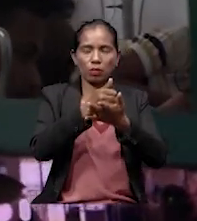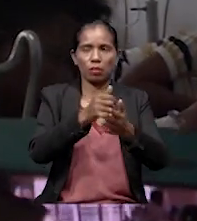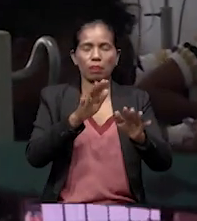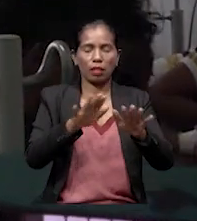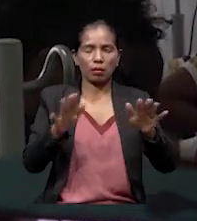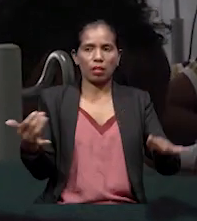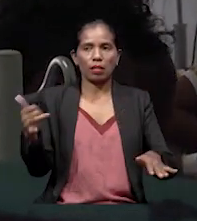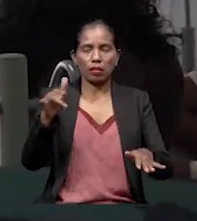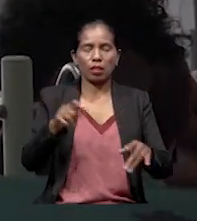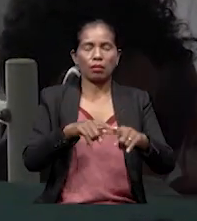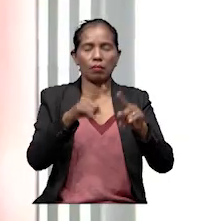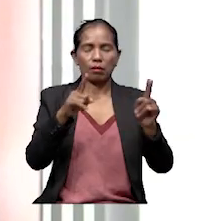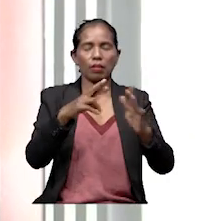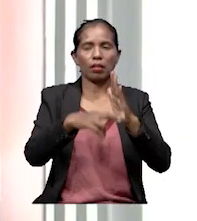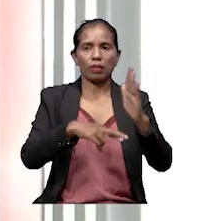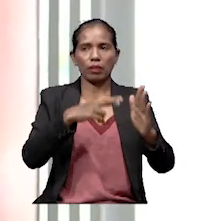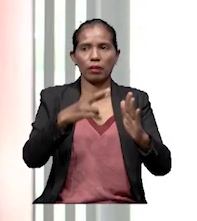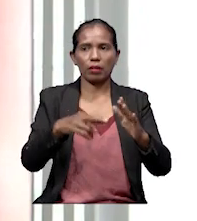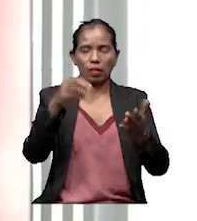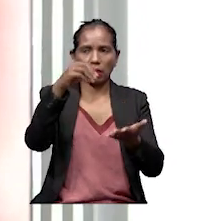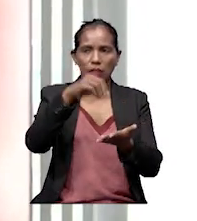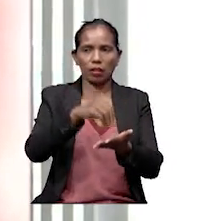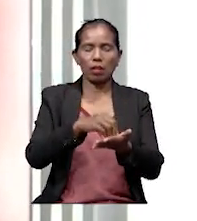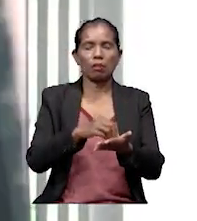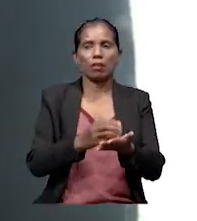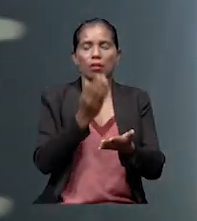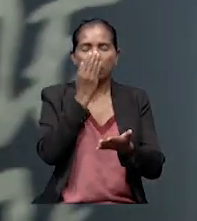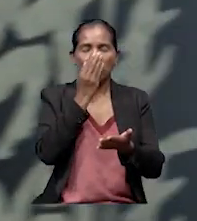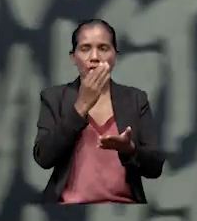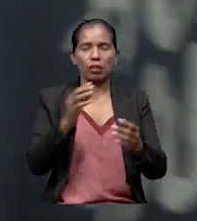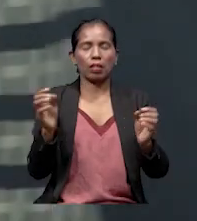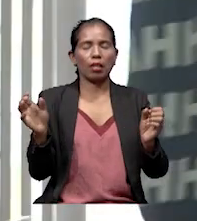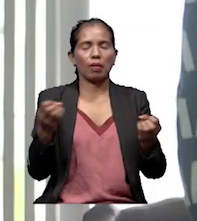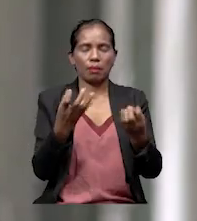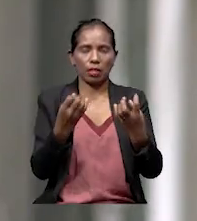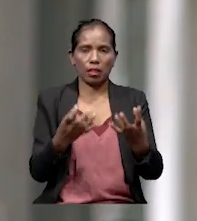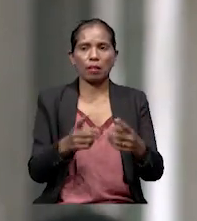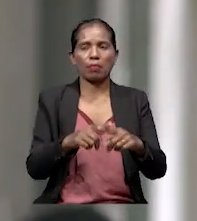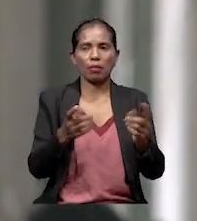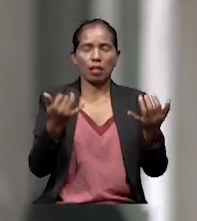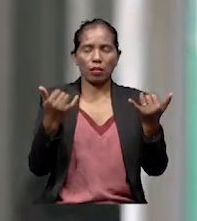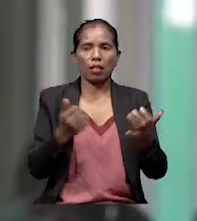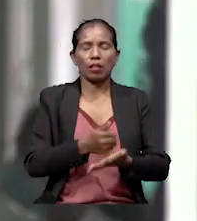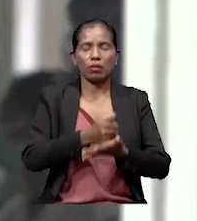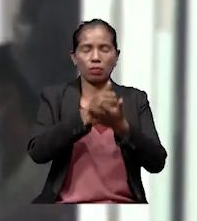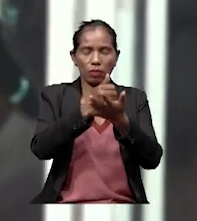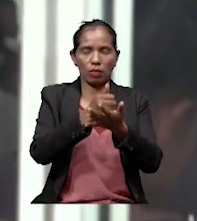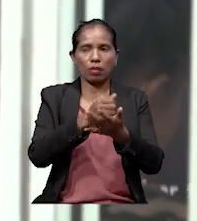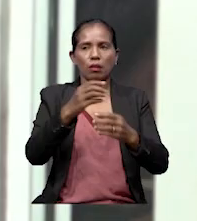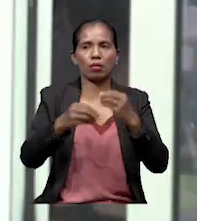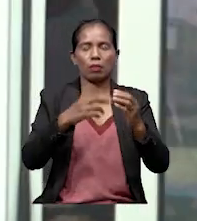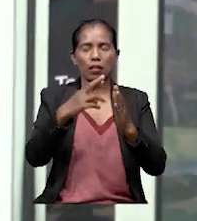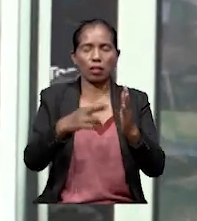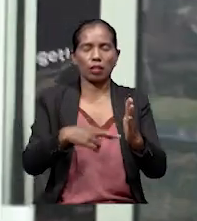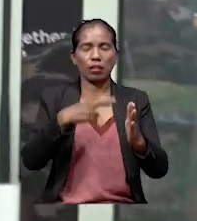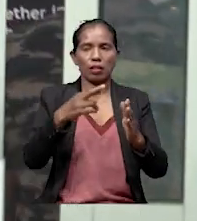sira, mai be regulador ne be mak tau ba oksigen mak la suficiente, mai be agora responde ona kata regulador ni